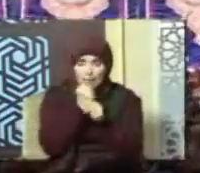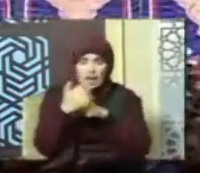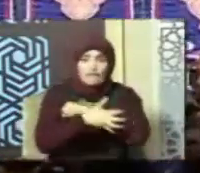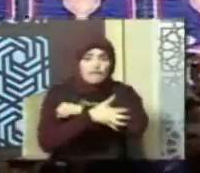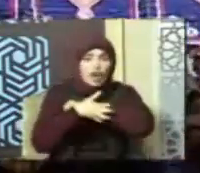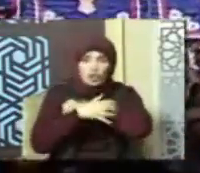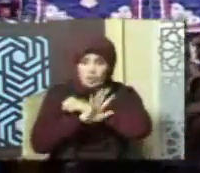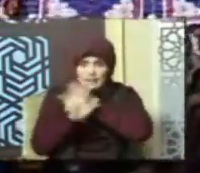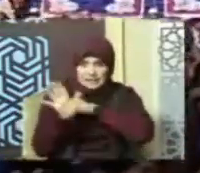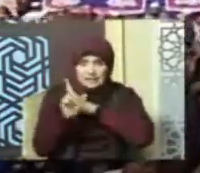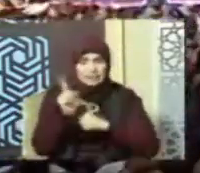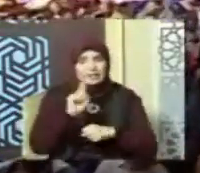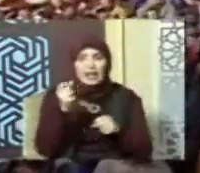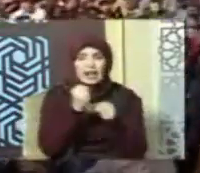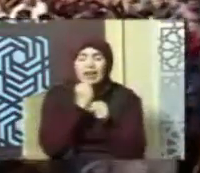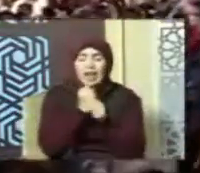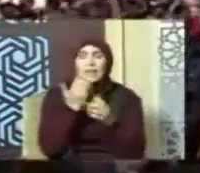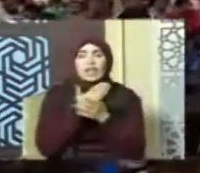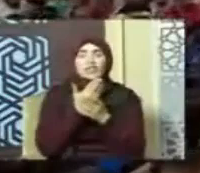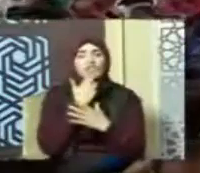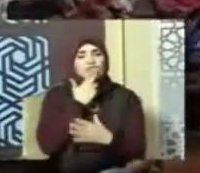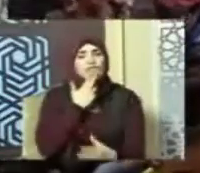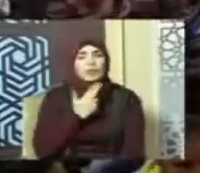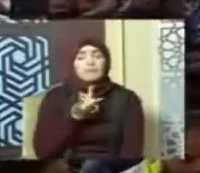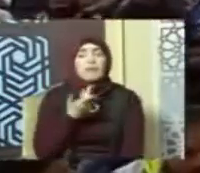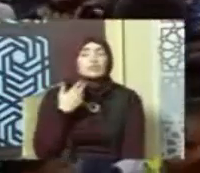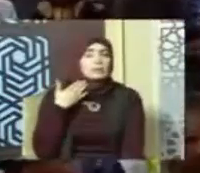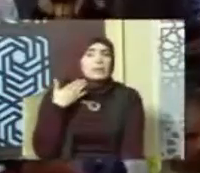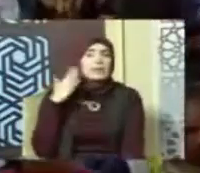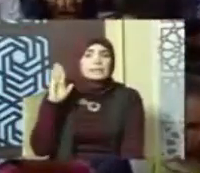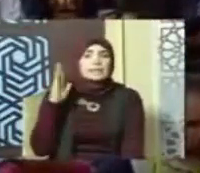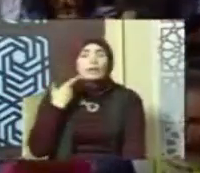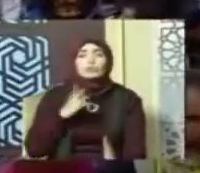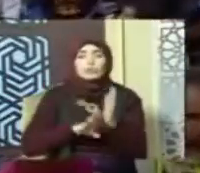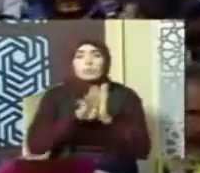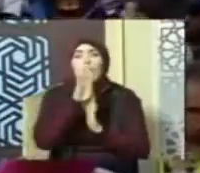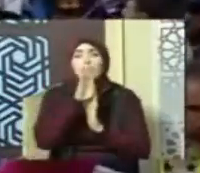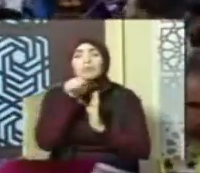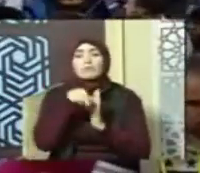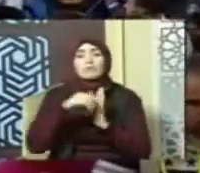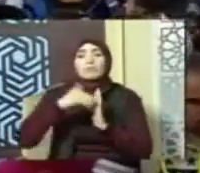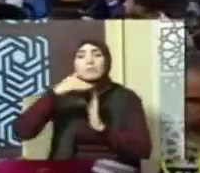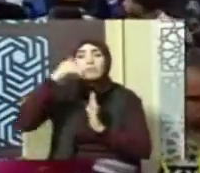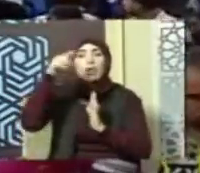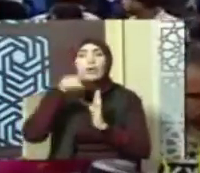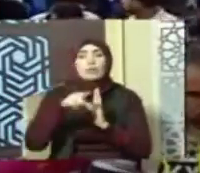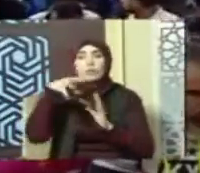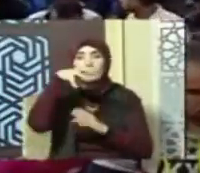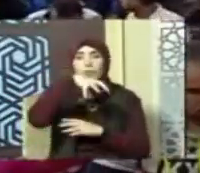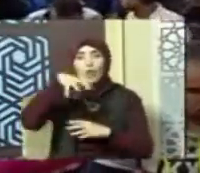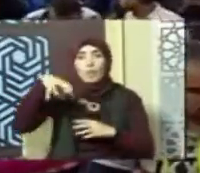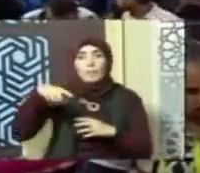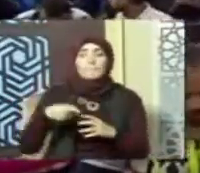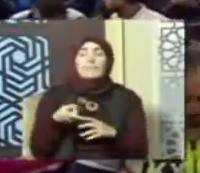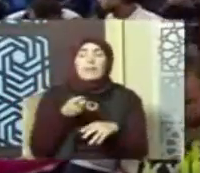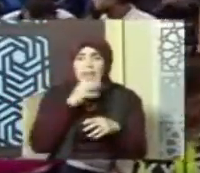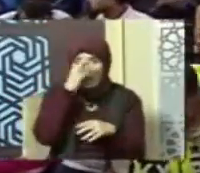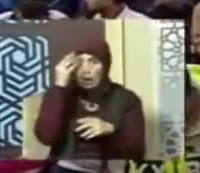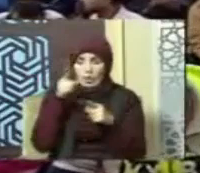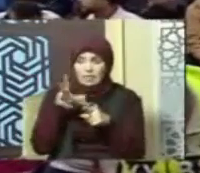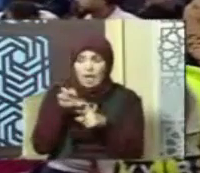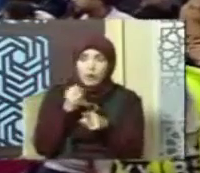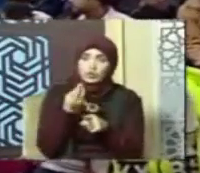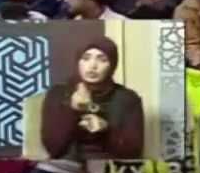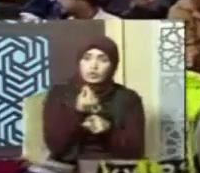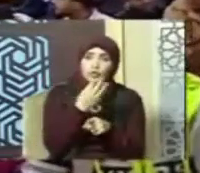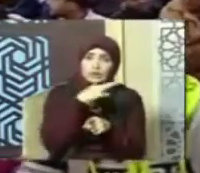لشرف العمل وعز العمل ونهضة الأمم، سواء كنت أنت في حاجة إلى المال أم لم